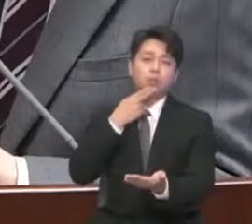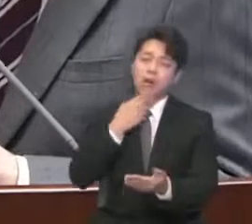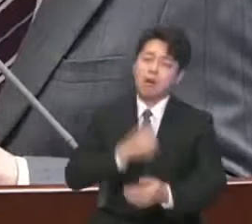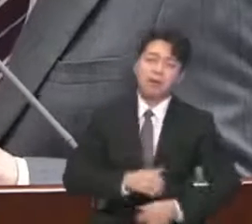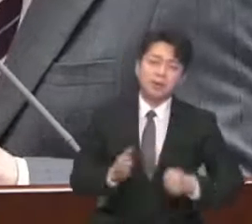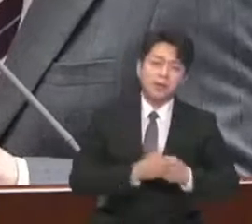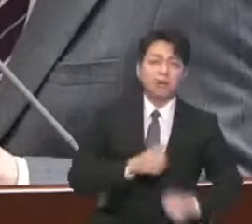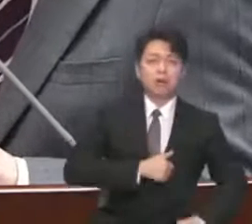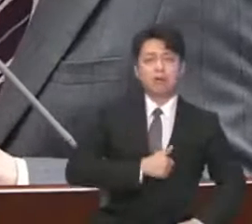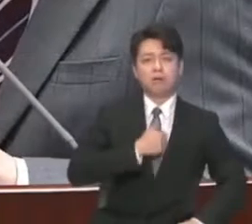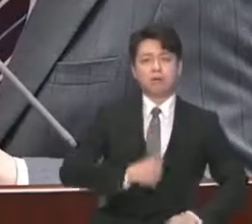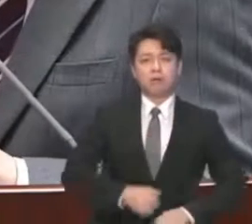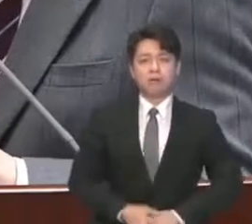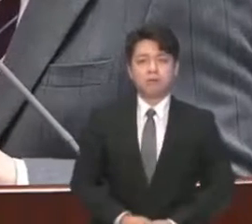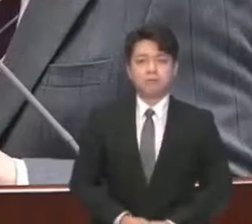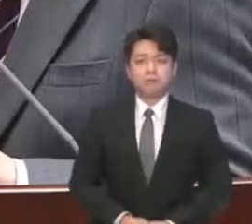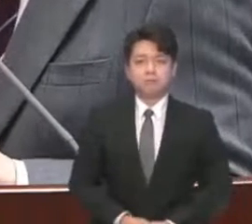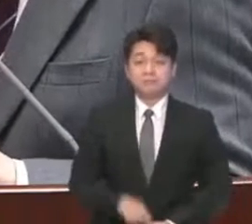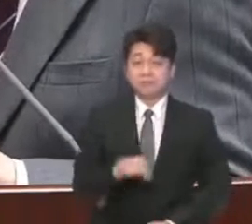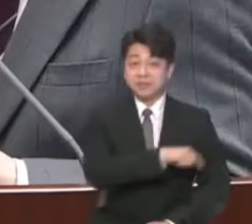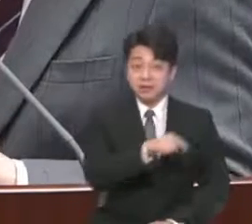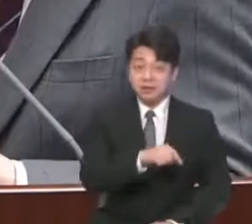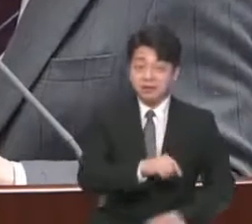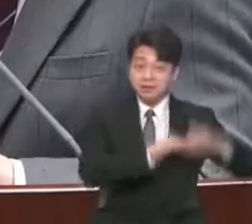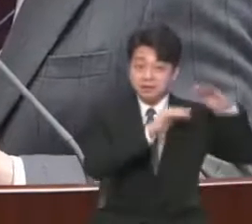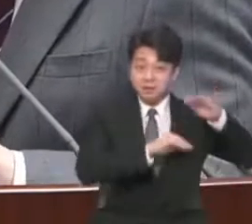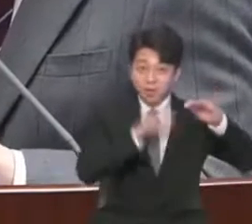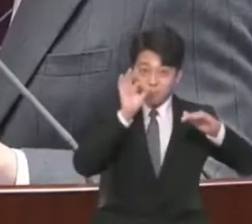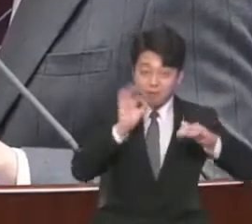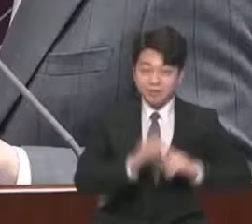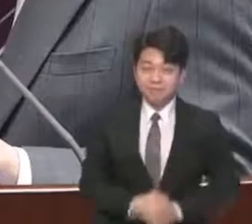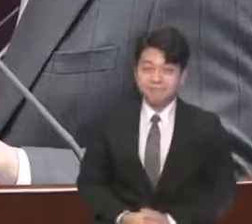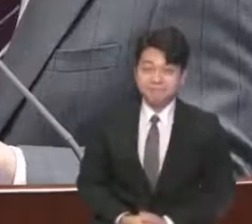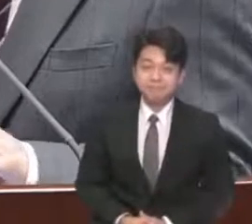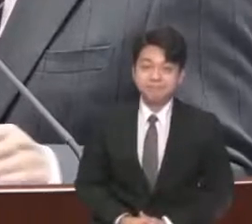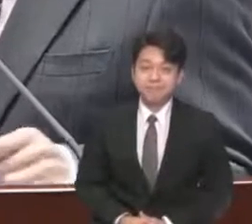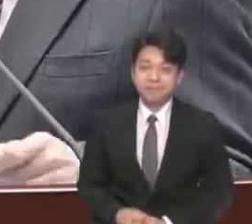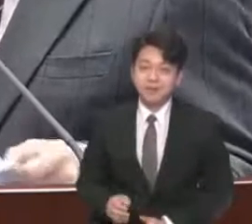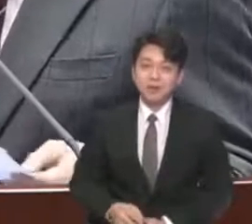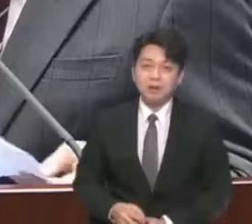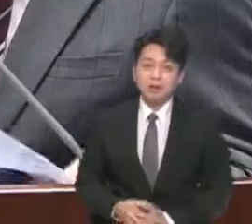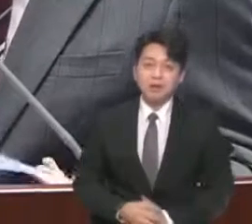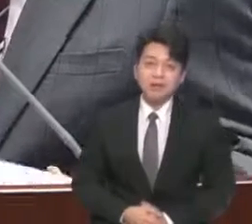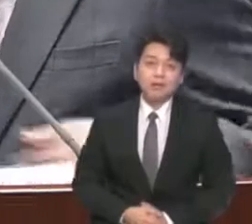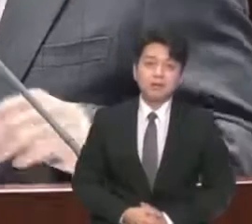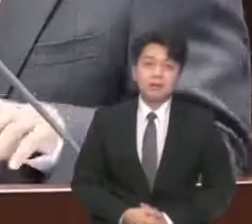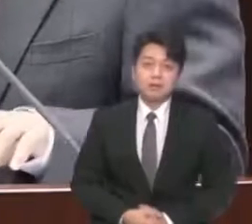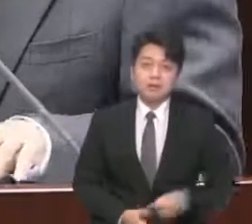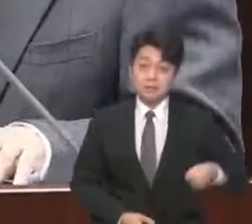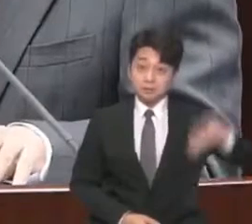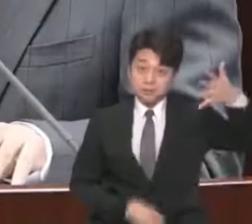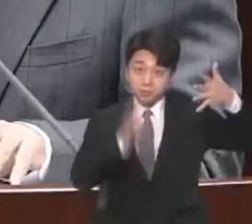서일병과 비슷한 시기에 군대에 있었던 병사들이 해온 제보들입니다. 저 보시면